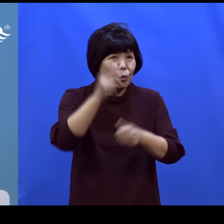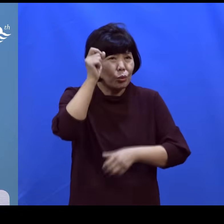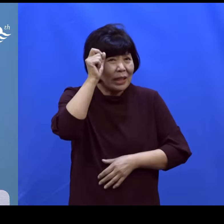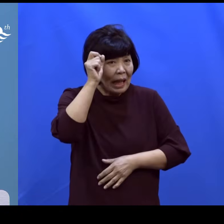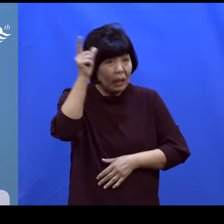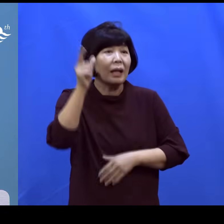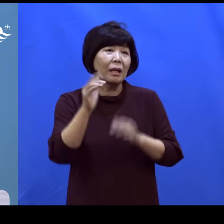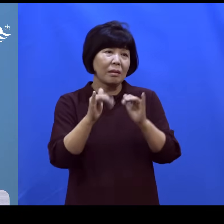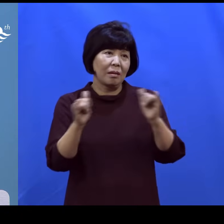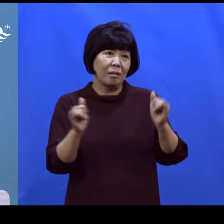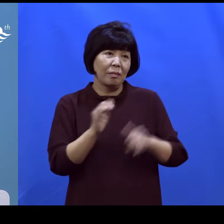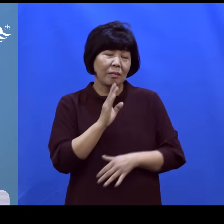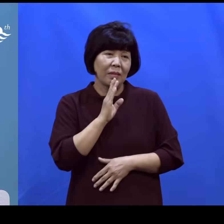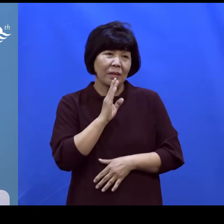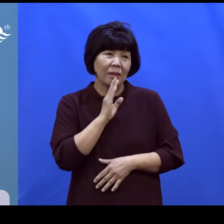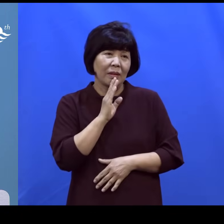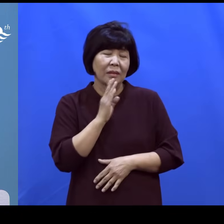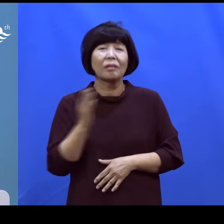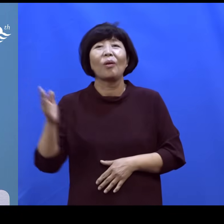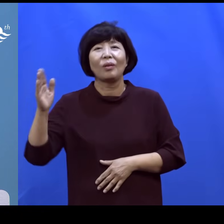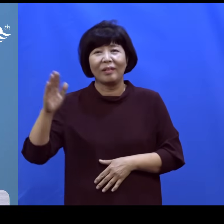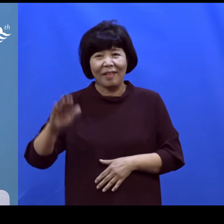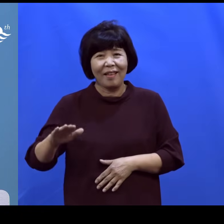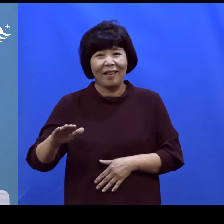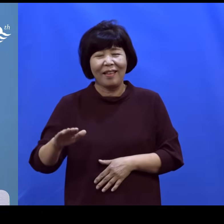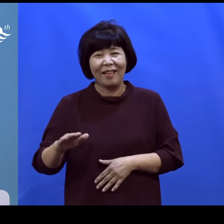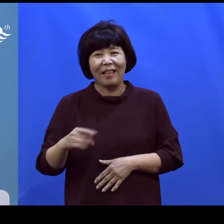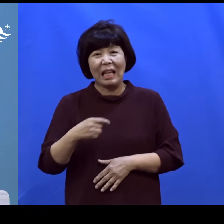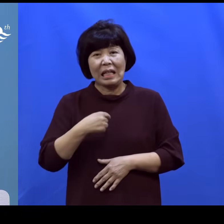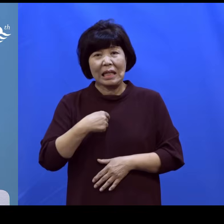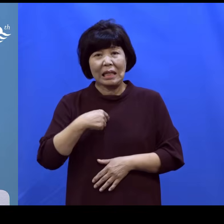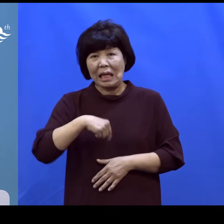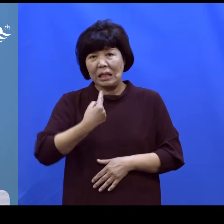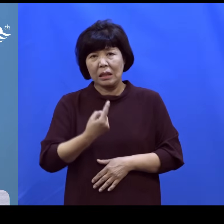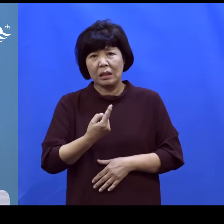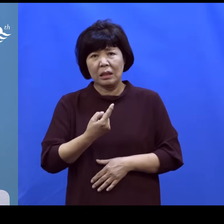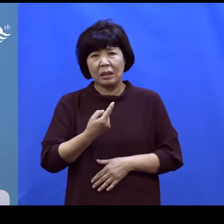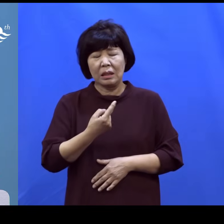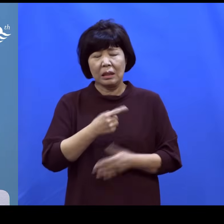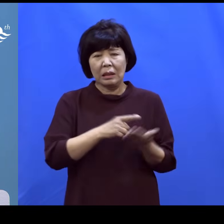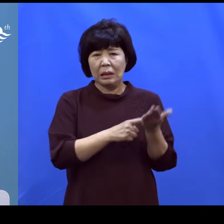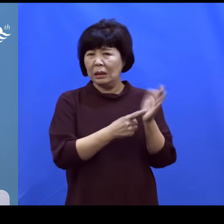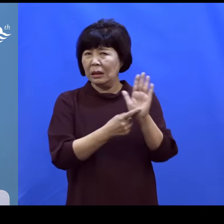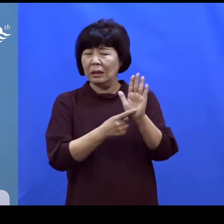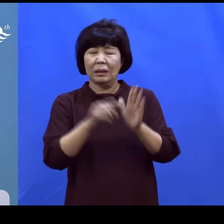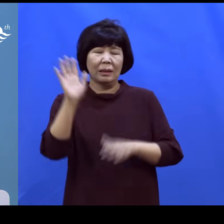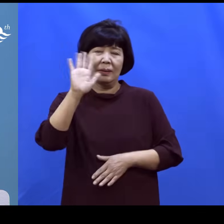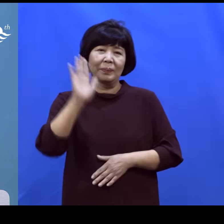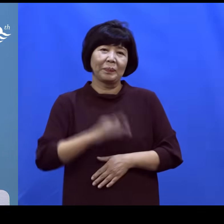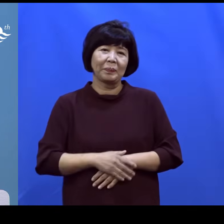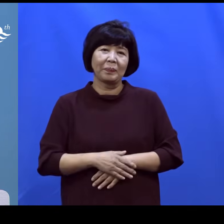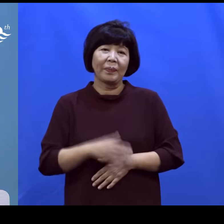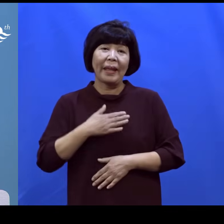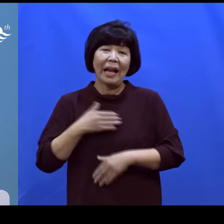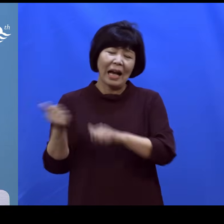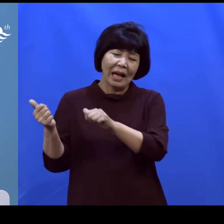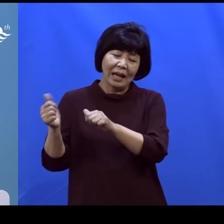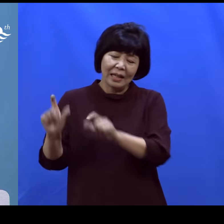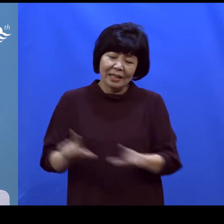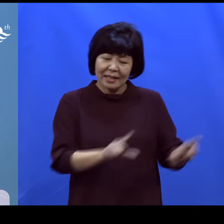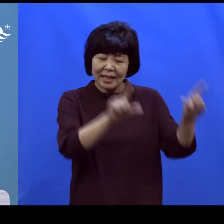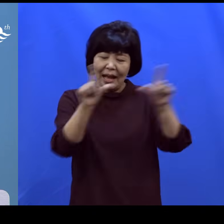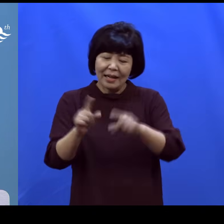우리가 인간적으로 보면 했습니까? 근데 그는 자기 자신을 드러내려고 하지 않아요. 내가 살든지 죽든지 내 몸에서 내 삶을